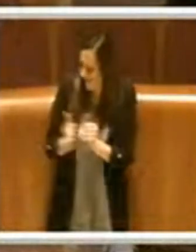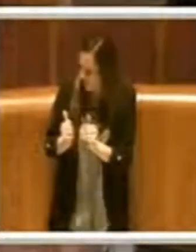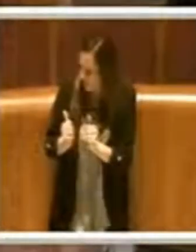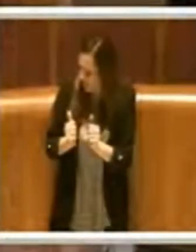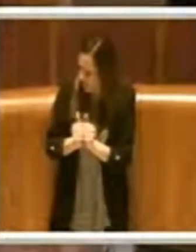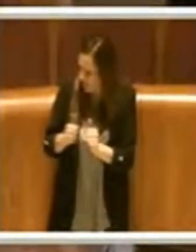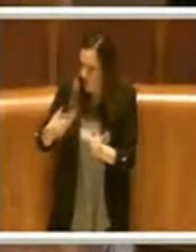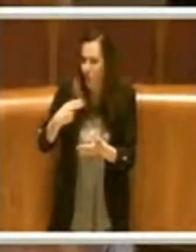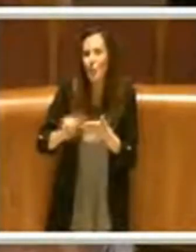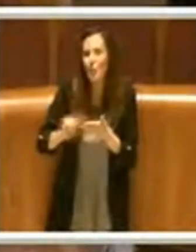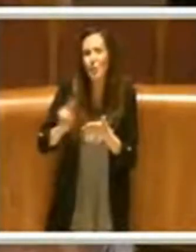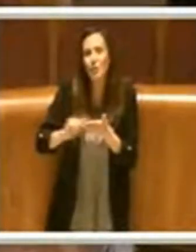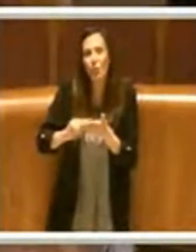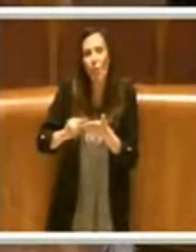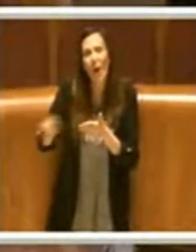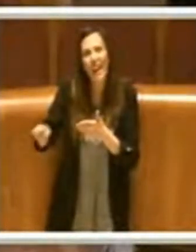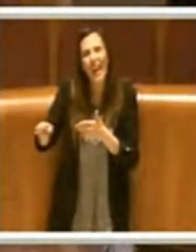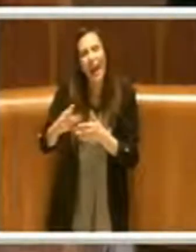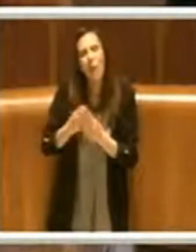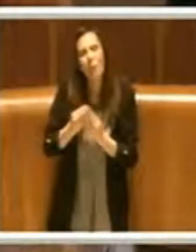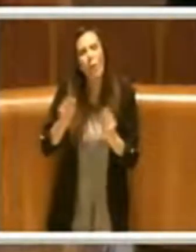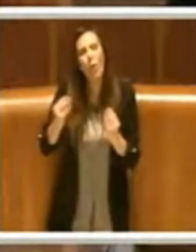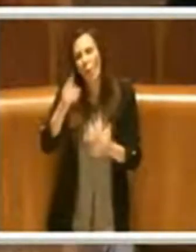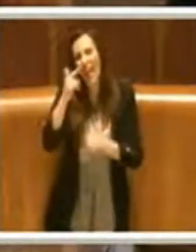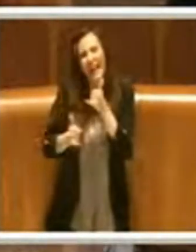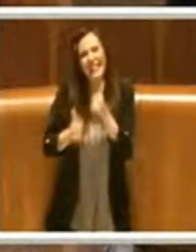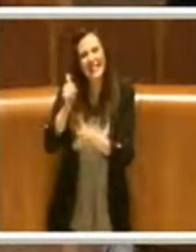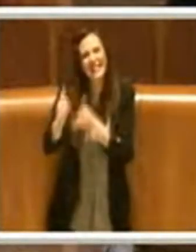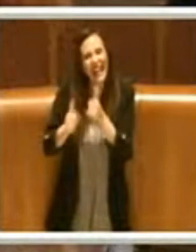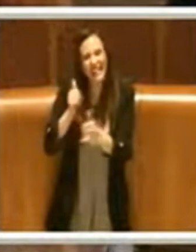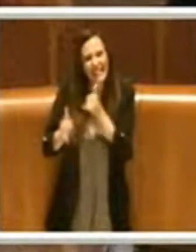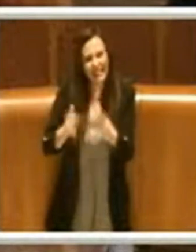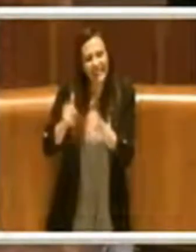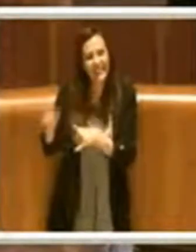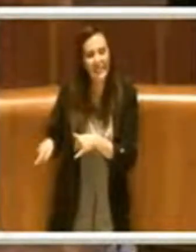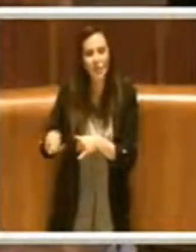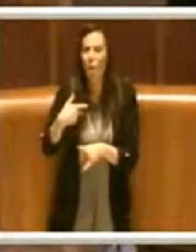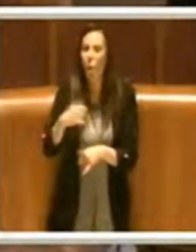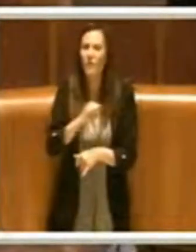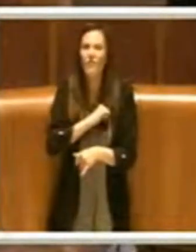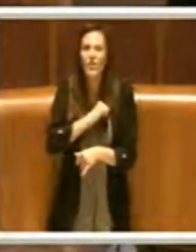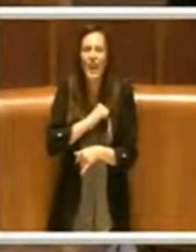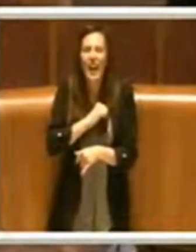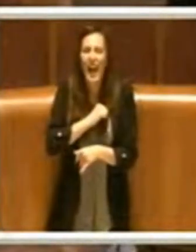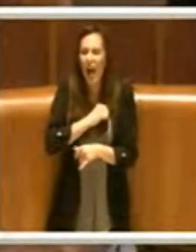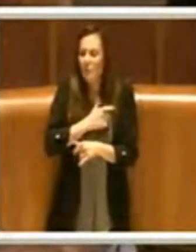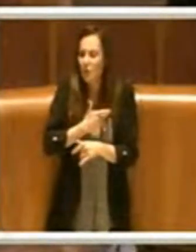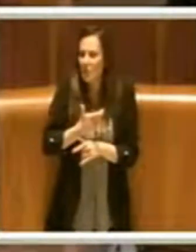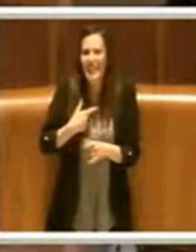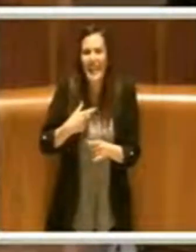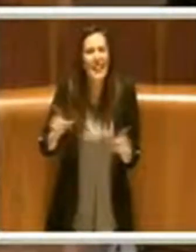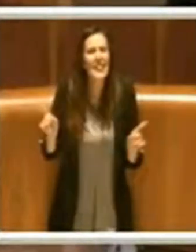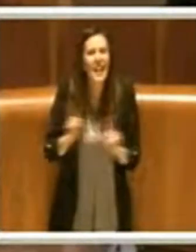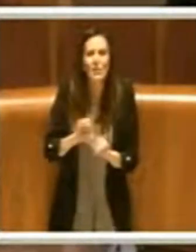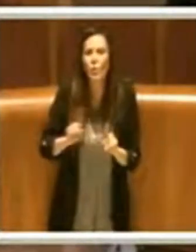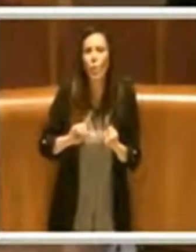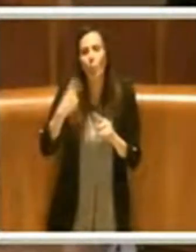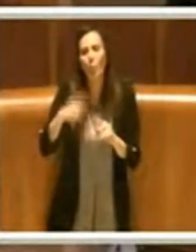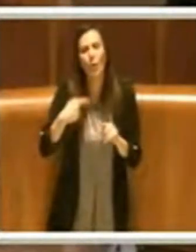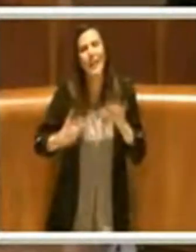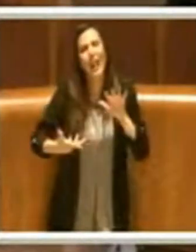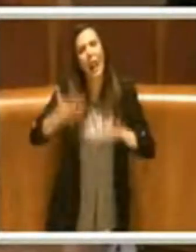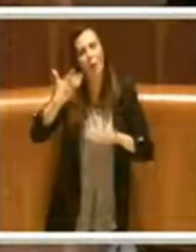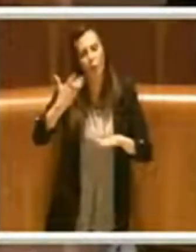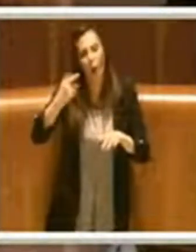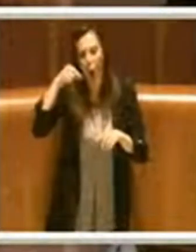pluriassassino. Non potevamo assolutamente fidarci di nessuno, neanche delle autorità. Oggi